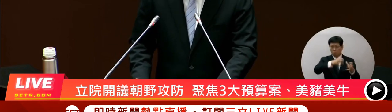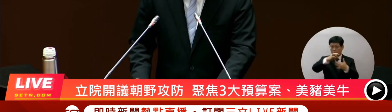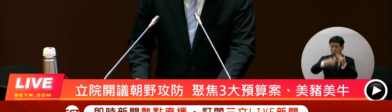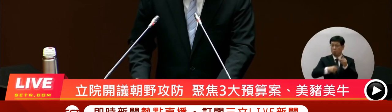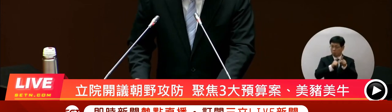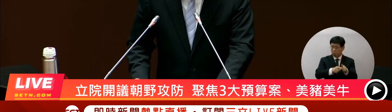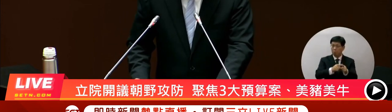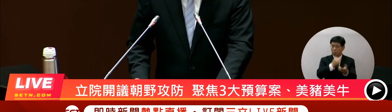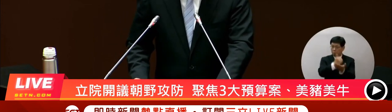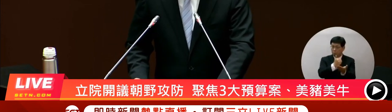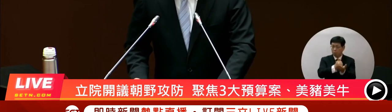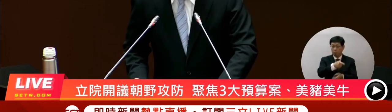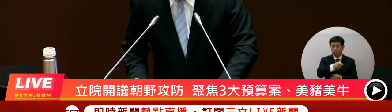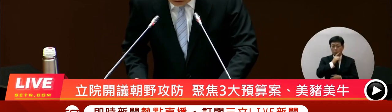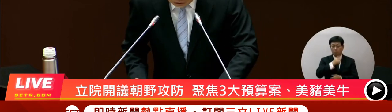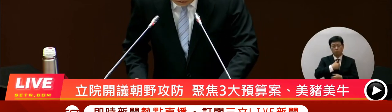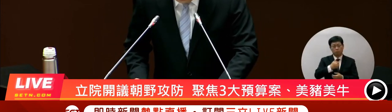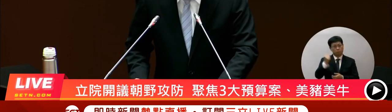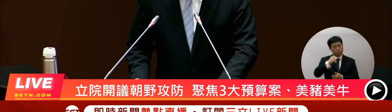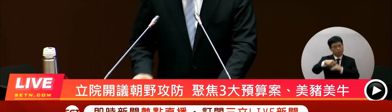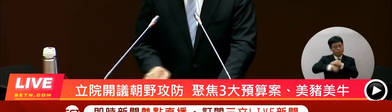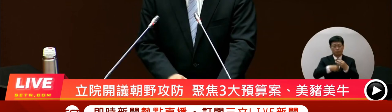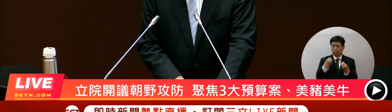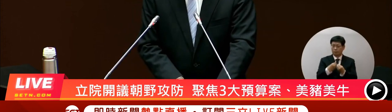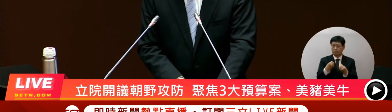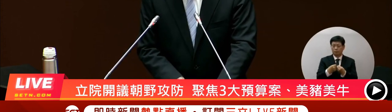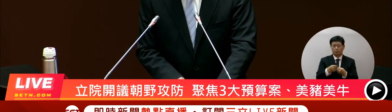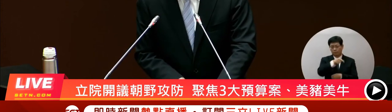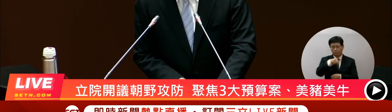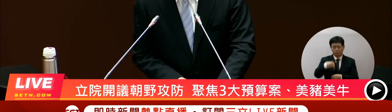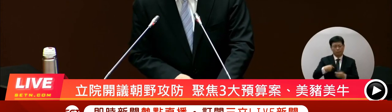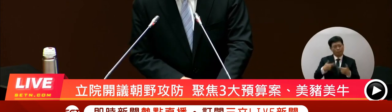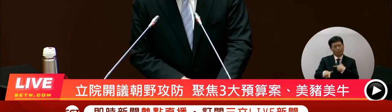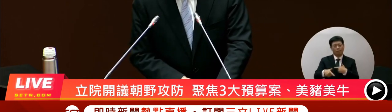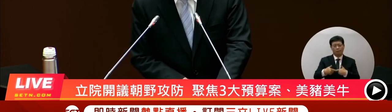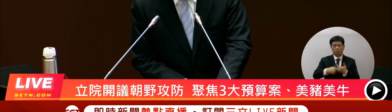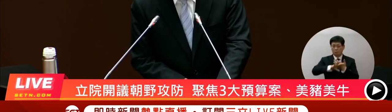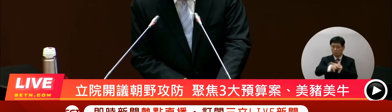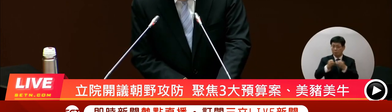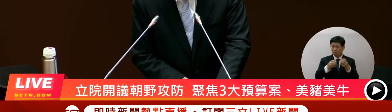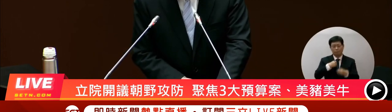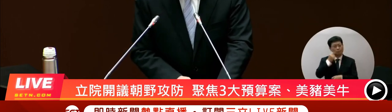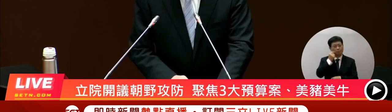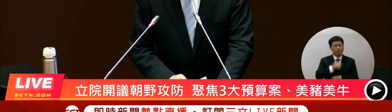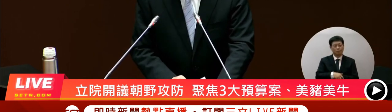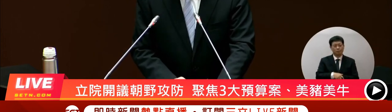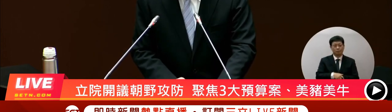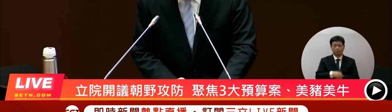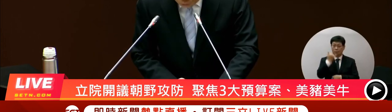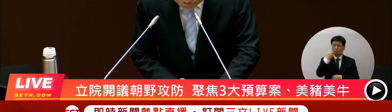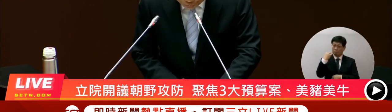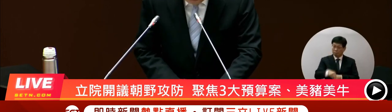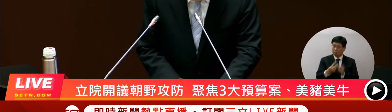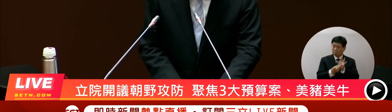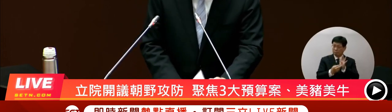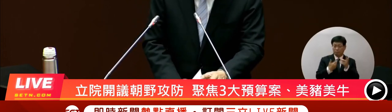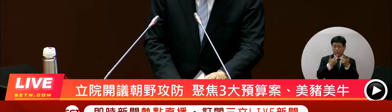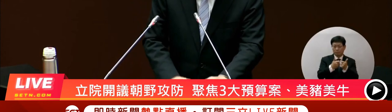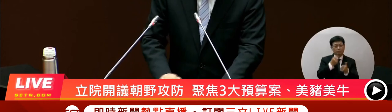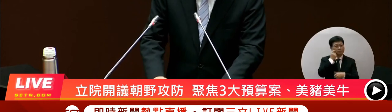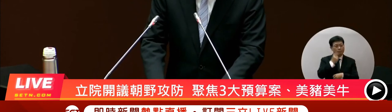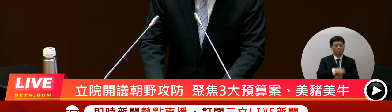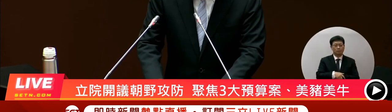准的猪肉进口，这样我们怎么跟人家谈判，我们怎么说得过去？因